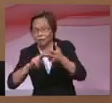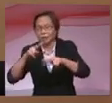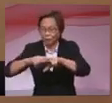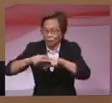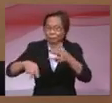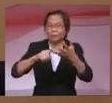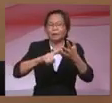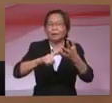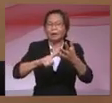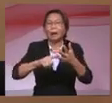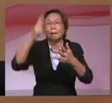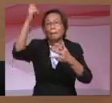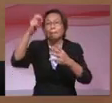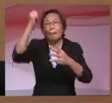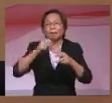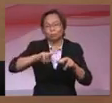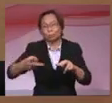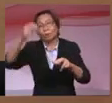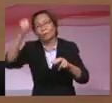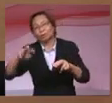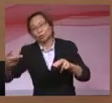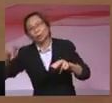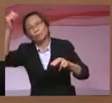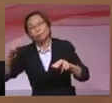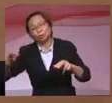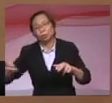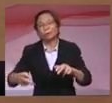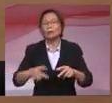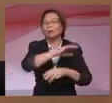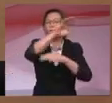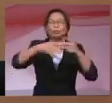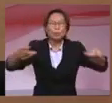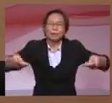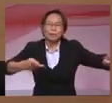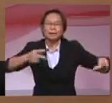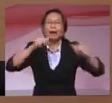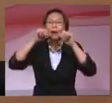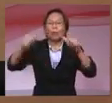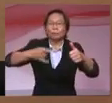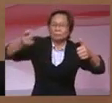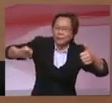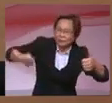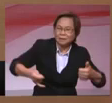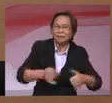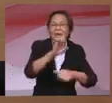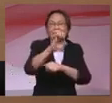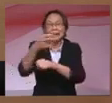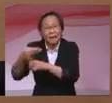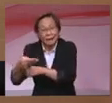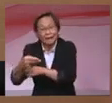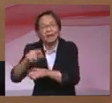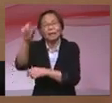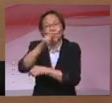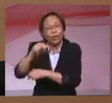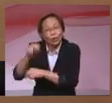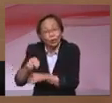api, bas lompat-lompat. Semua kenderaan awam. Taksi, e-hailing, ini